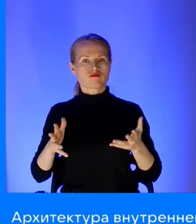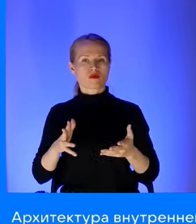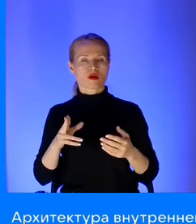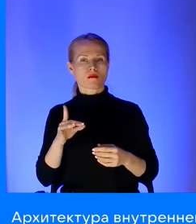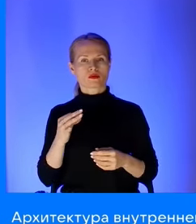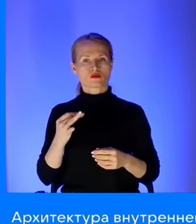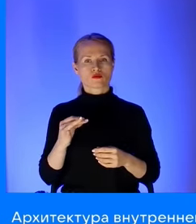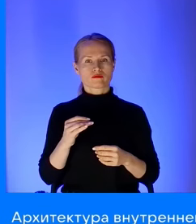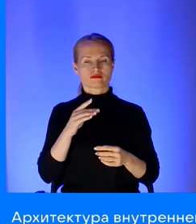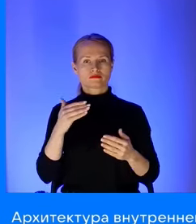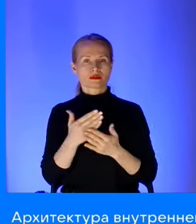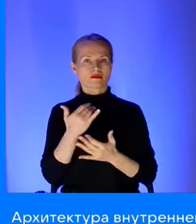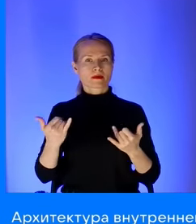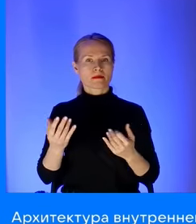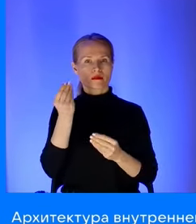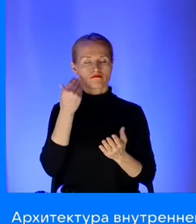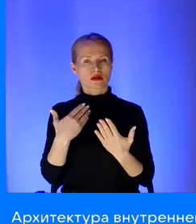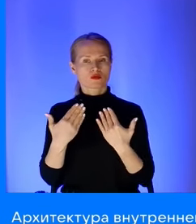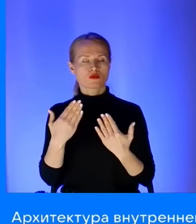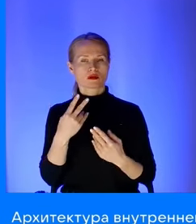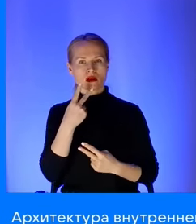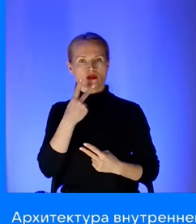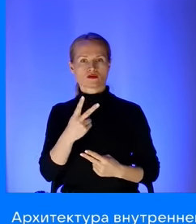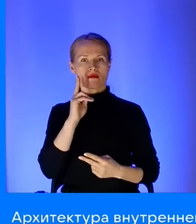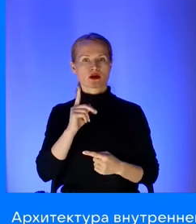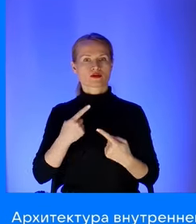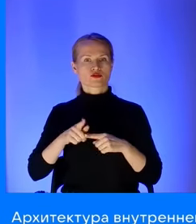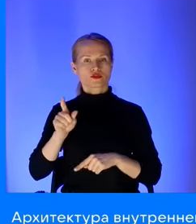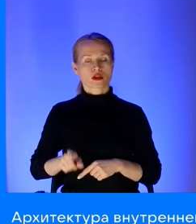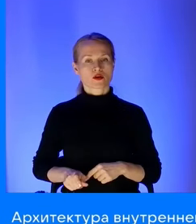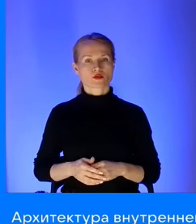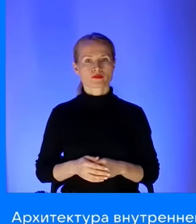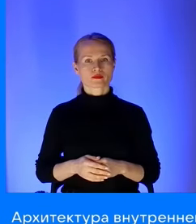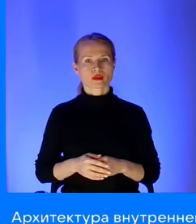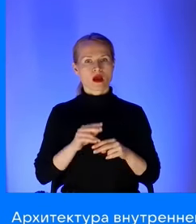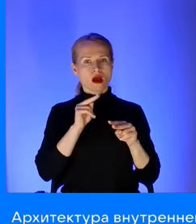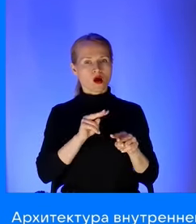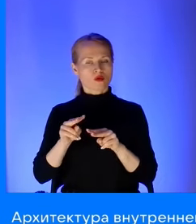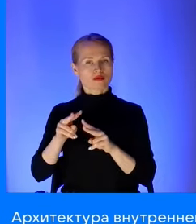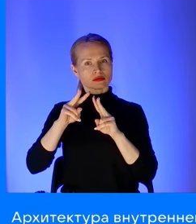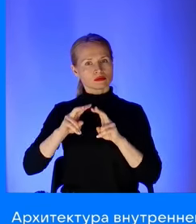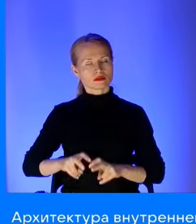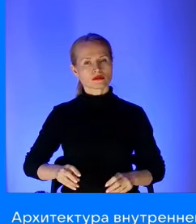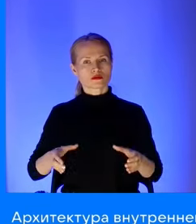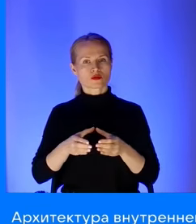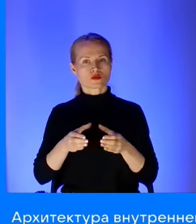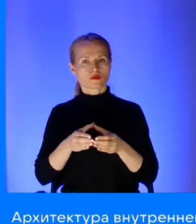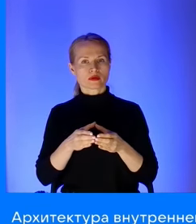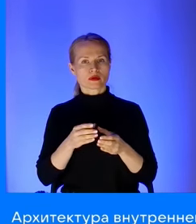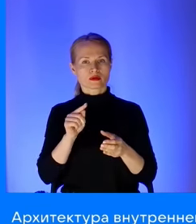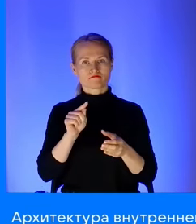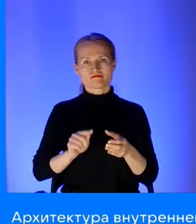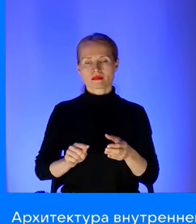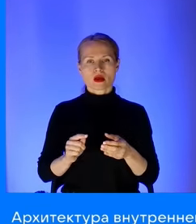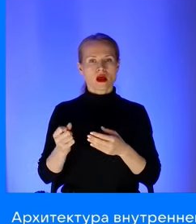современный подход лицом к инженерам аудит группы - это сбор общих болей Да там задачи решались